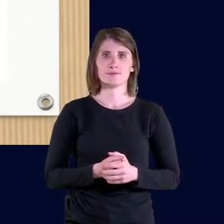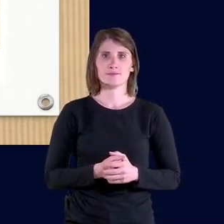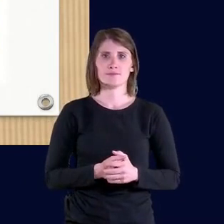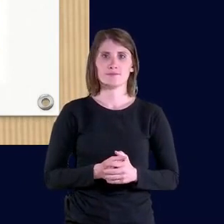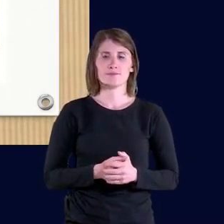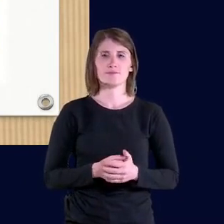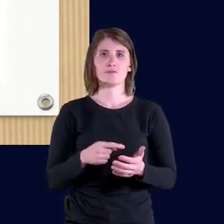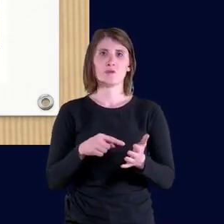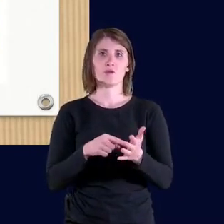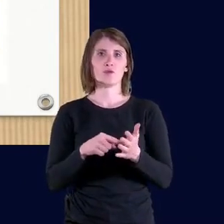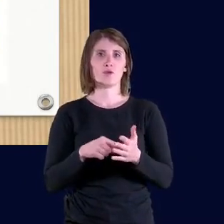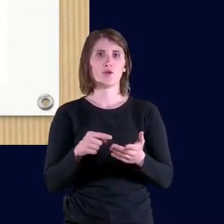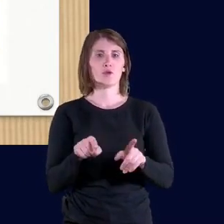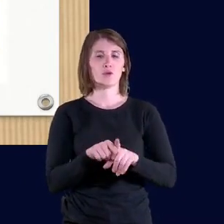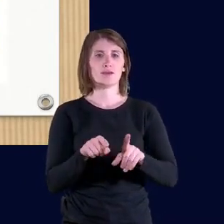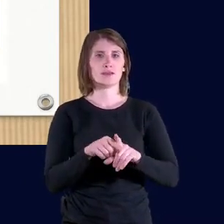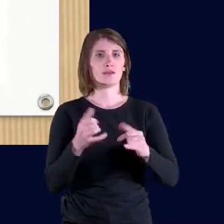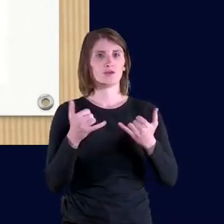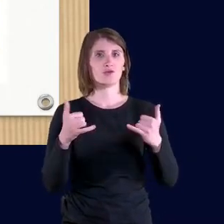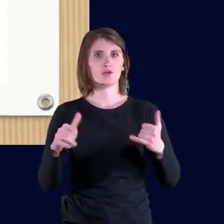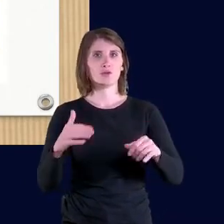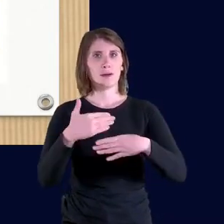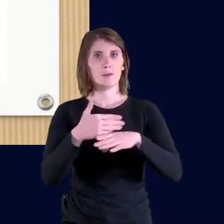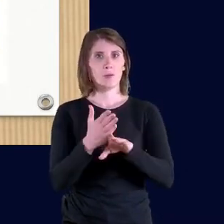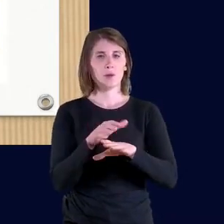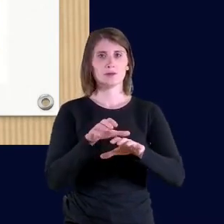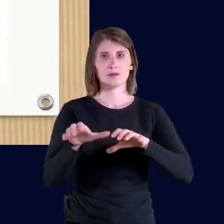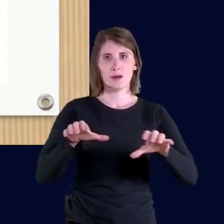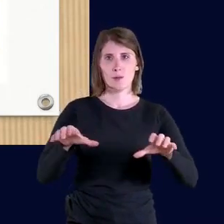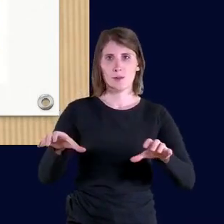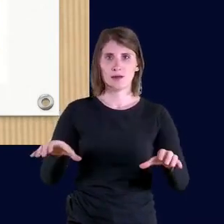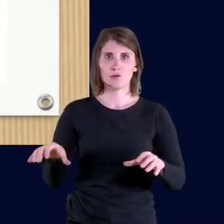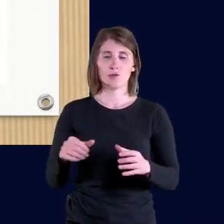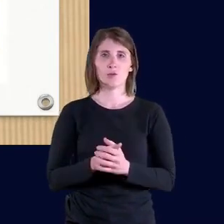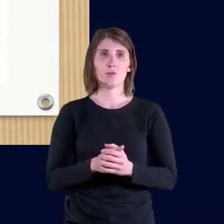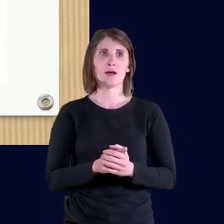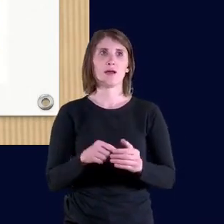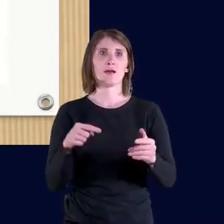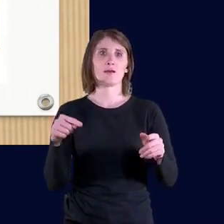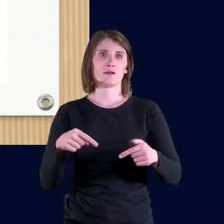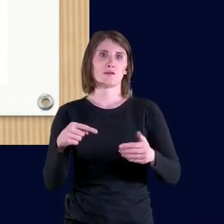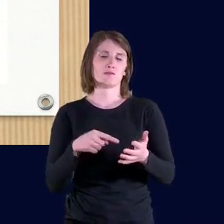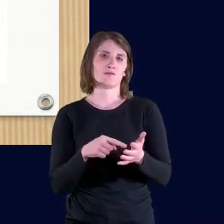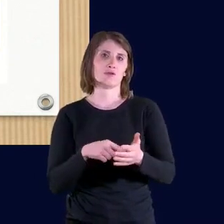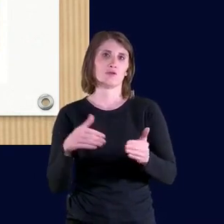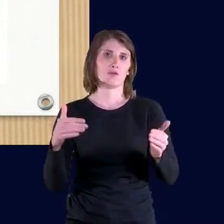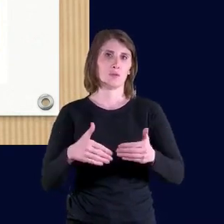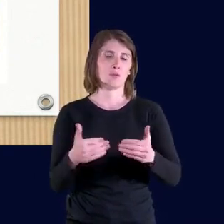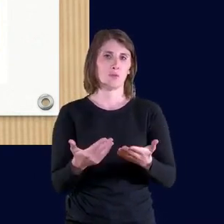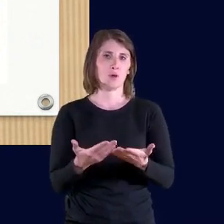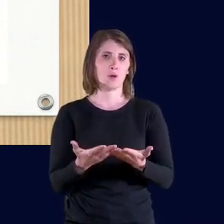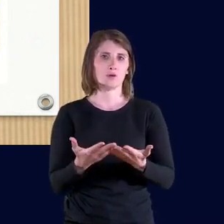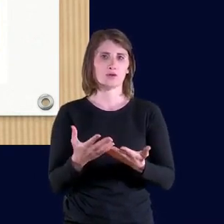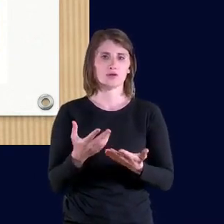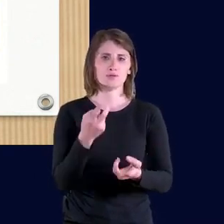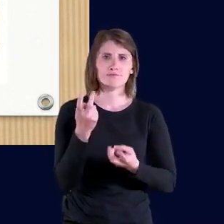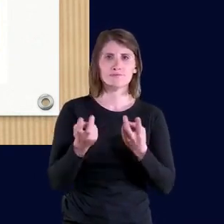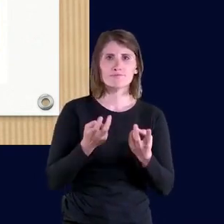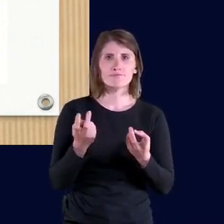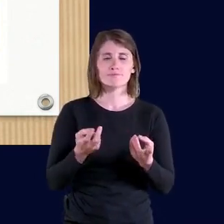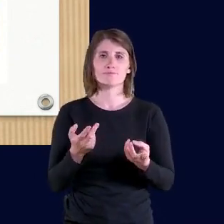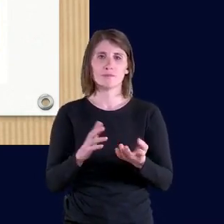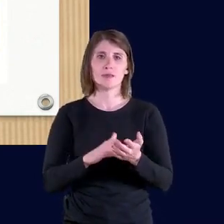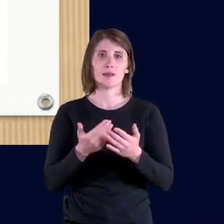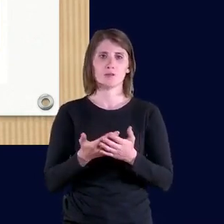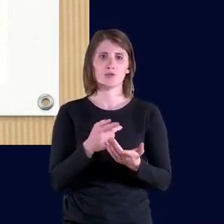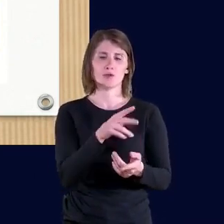określone też kolekcję możemy zbiory eksplorować na różne sposoby czy przez